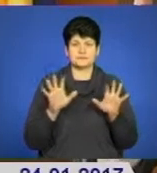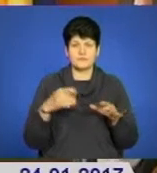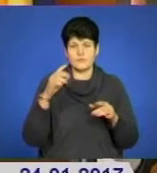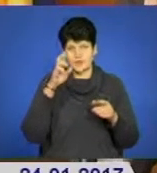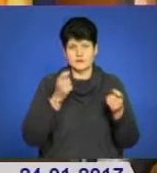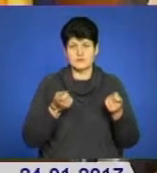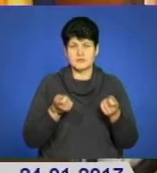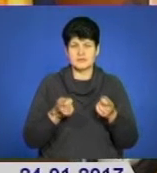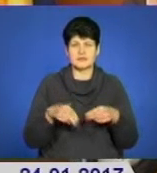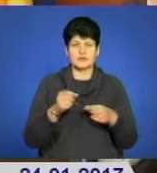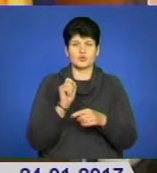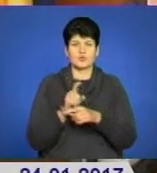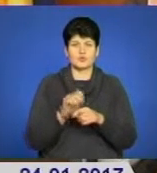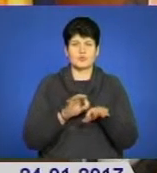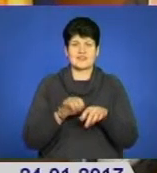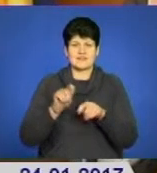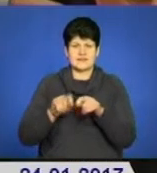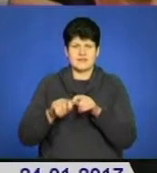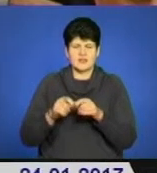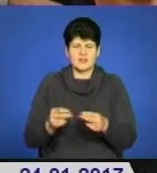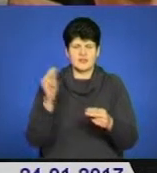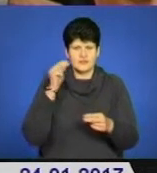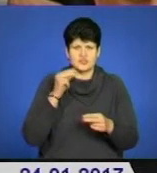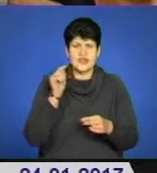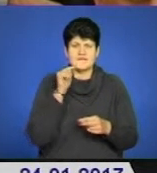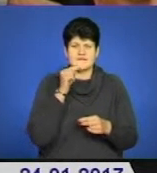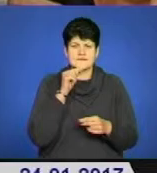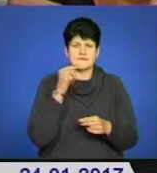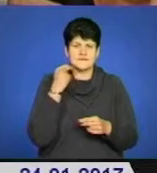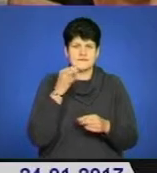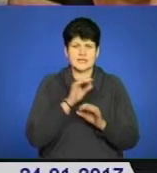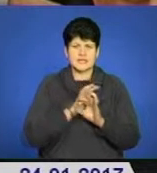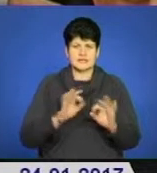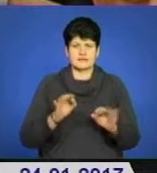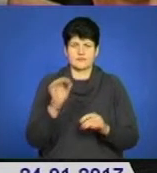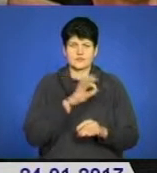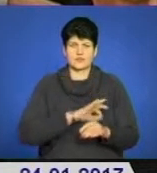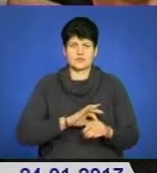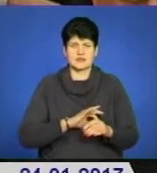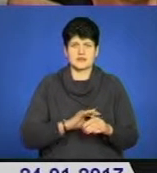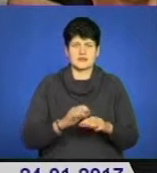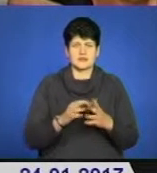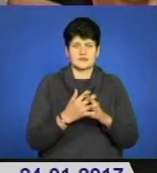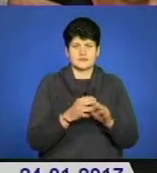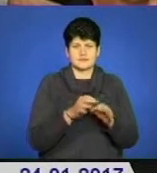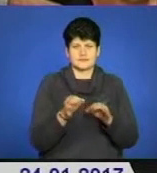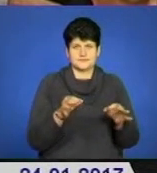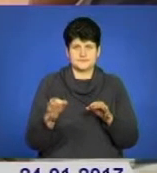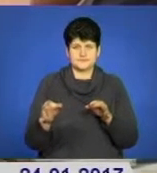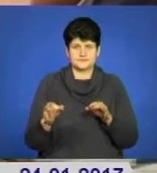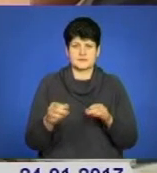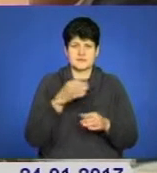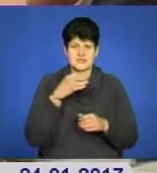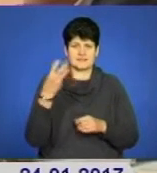дав доручення провести ревізії і вивчити ефективне використання бюджетних коштів в певних населених пунктах. Таких